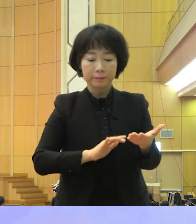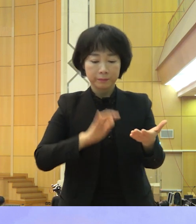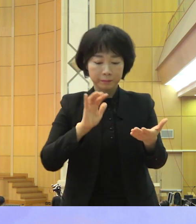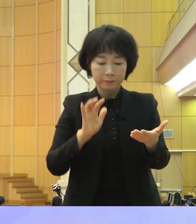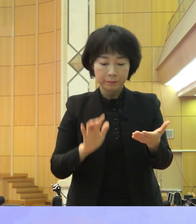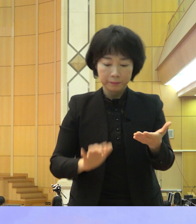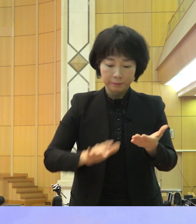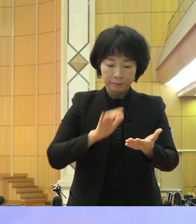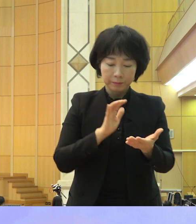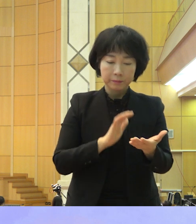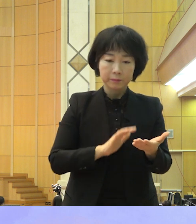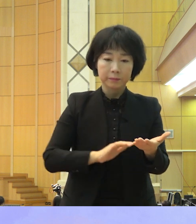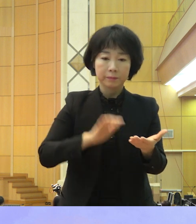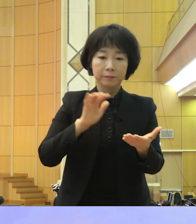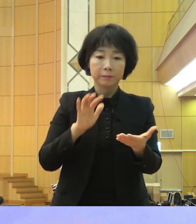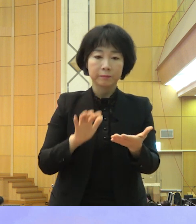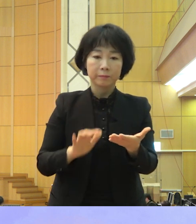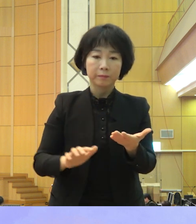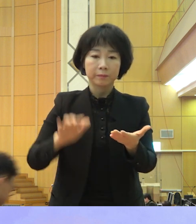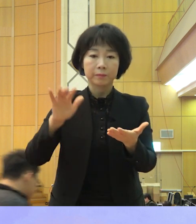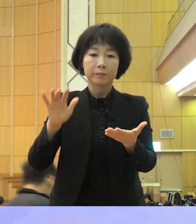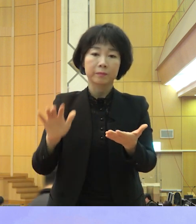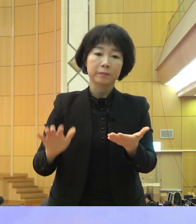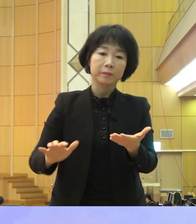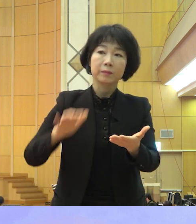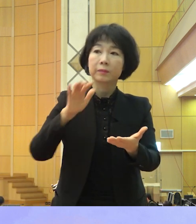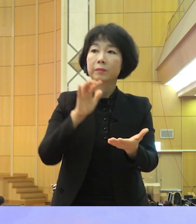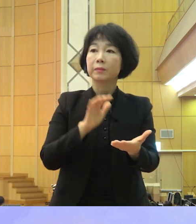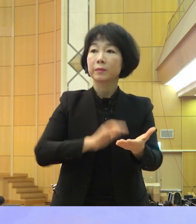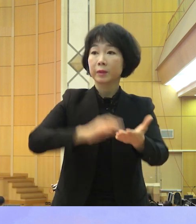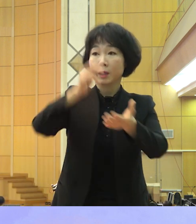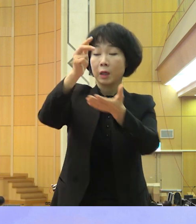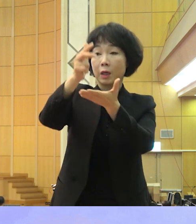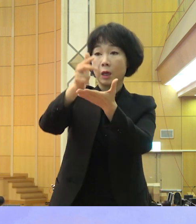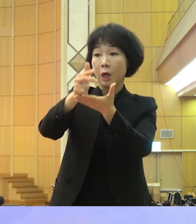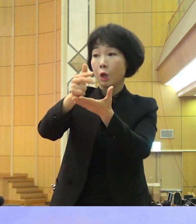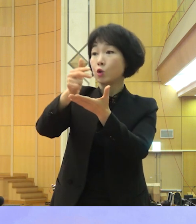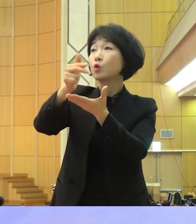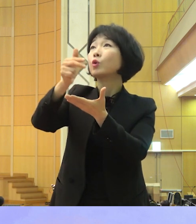한 번 더 찬양하시겠습니다. 주의 얼굴 뵙기 전에,